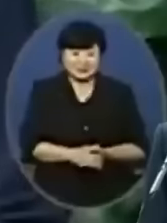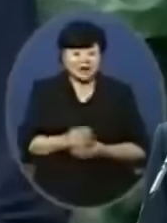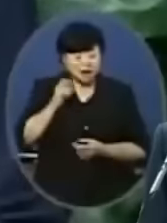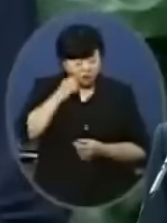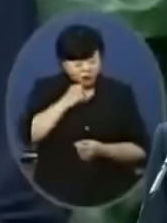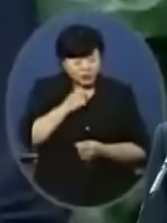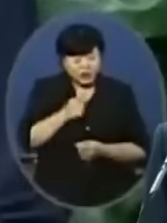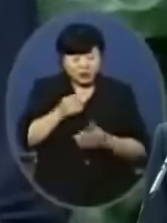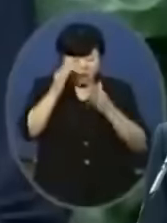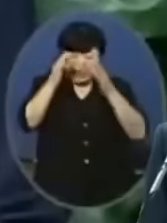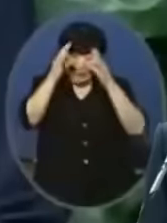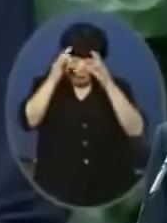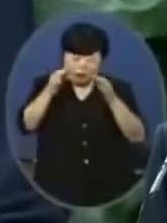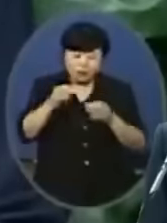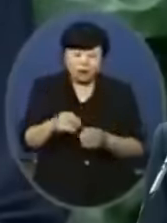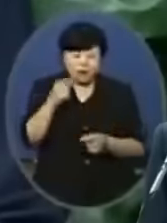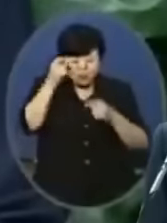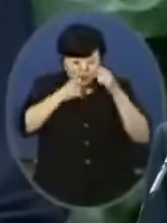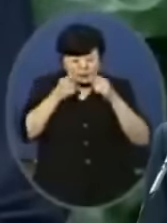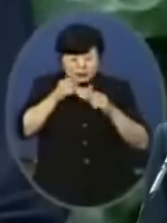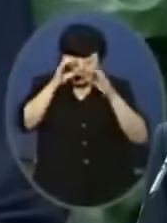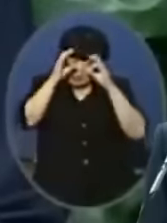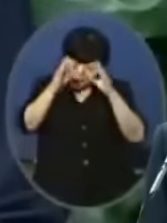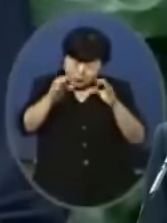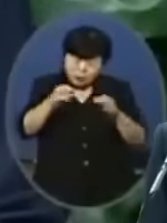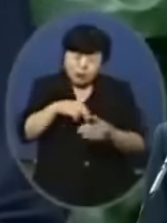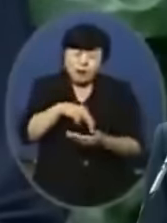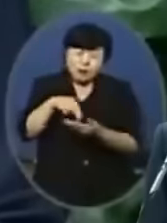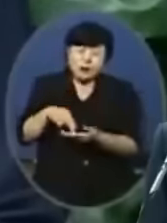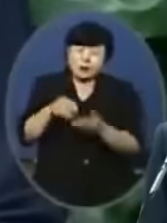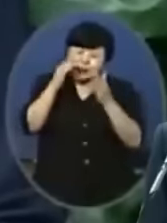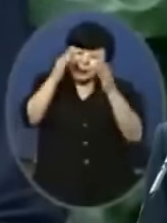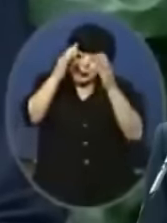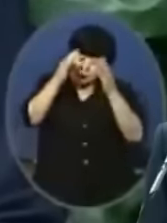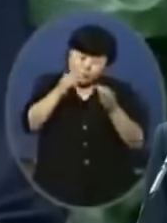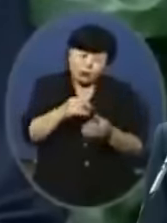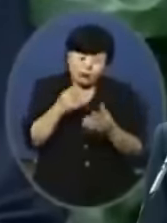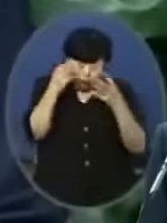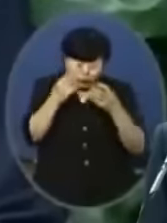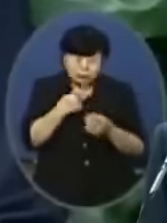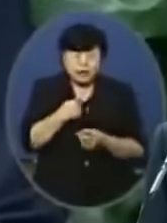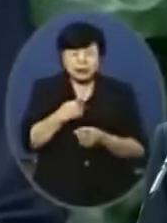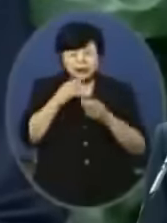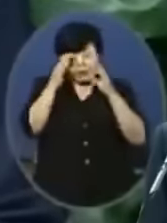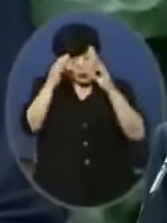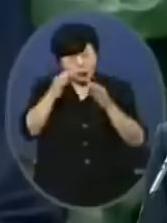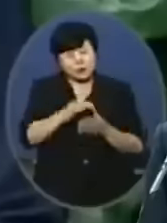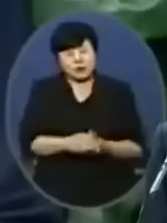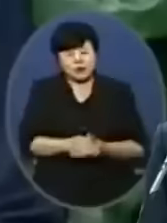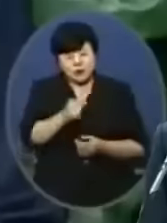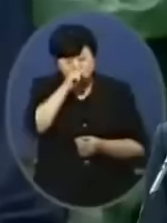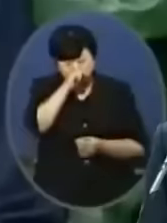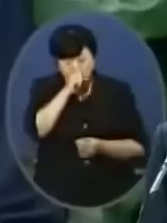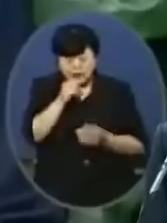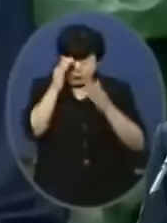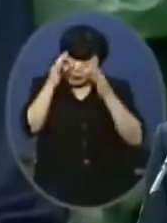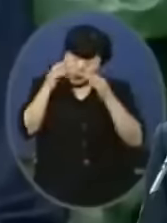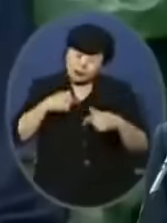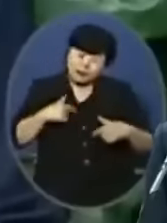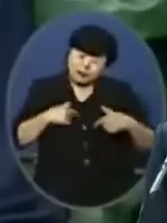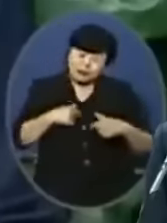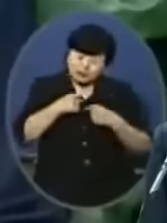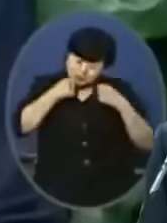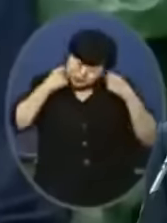어려울 때도 바라보고, 슬플 때도 바라보고, 외로울 때도 바라보고, 고통스러울 때도 바라보고, 좋을 때는 바라보고